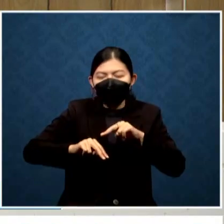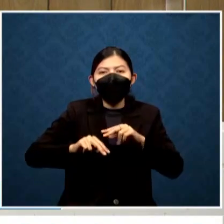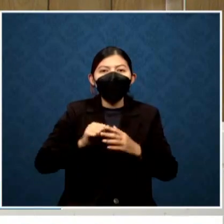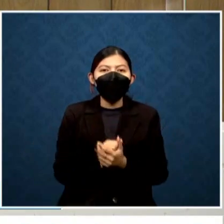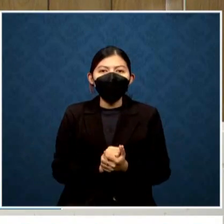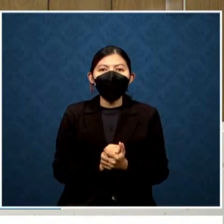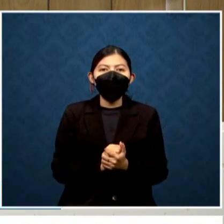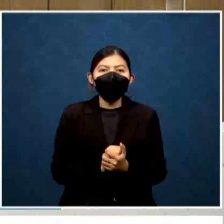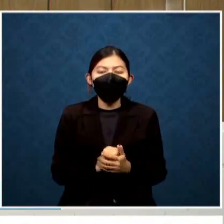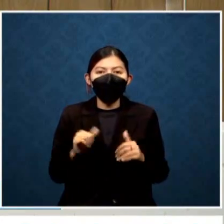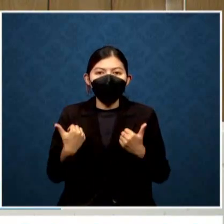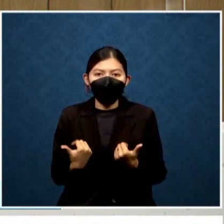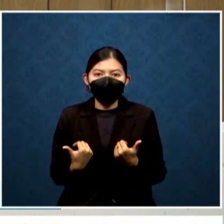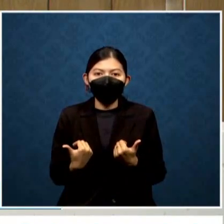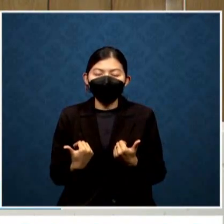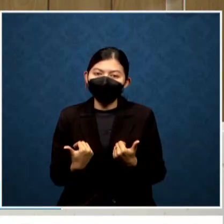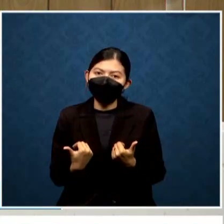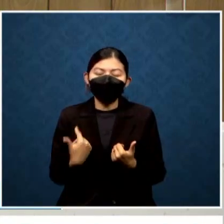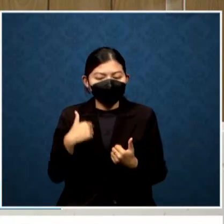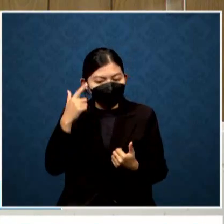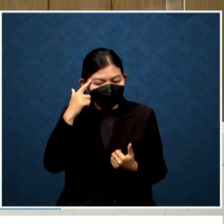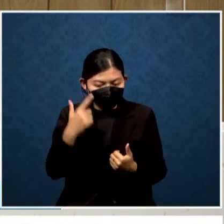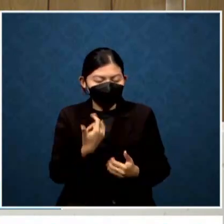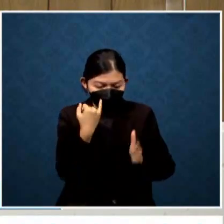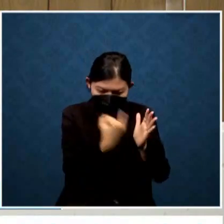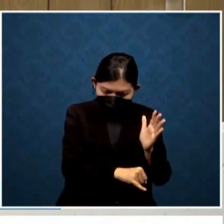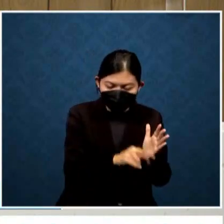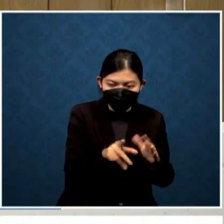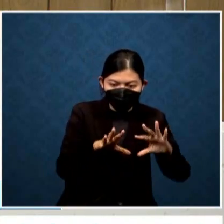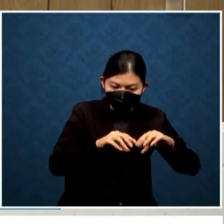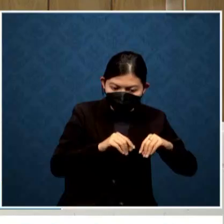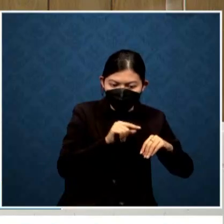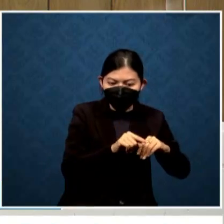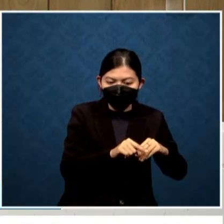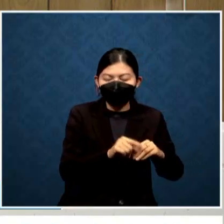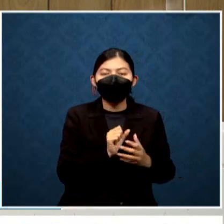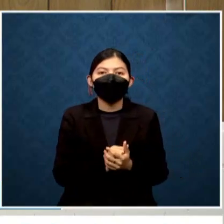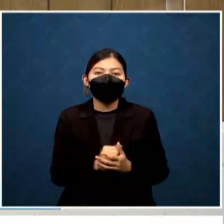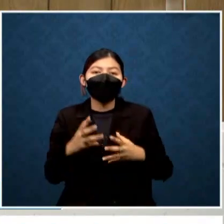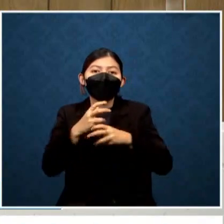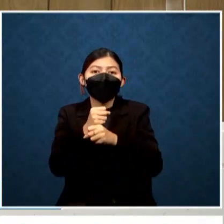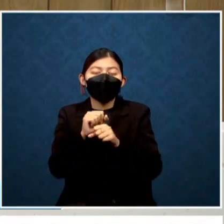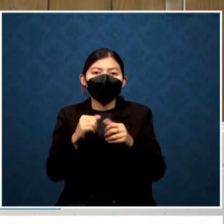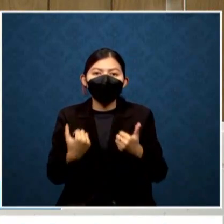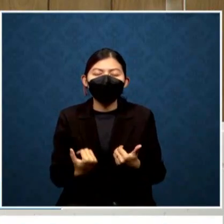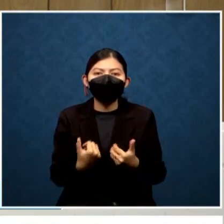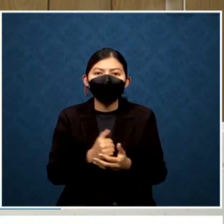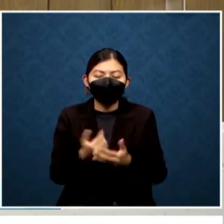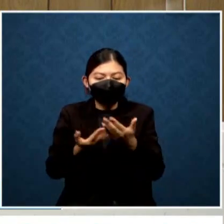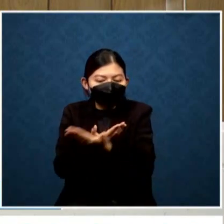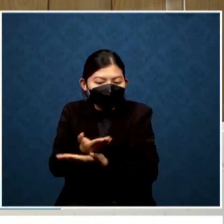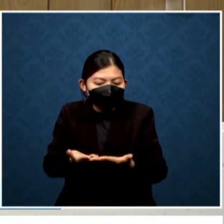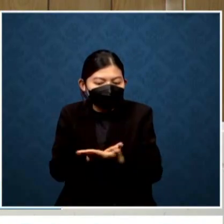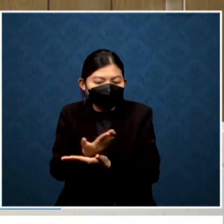นะก็ถือว่าต้องมีความผิดด้วยนะครับสรุปว่าขณะนี้เนี่ยพิจารณาต